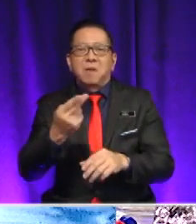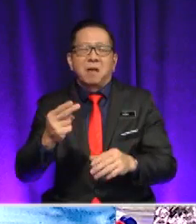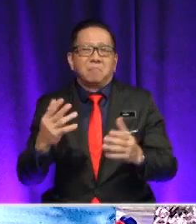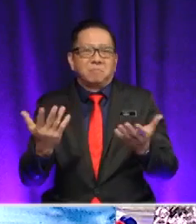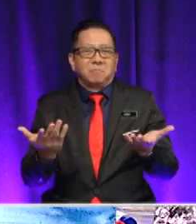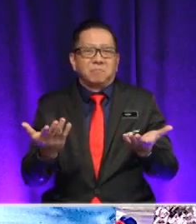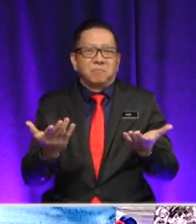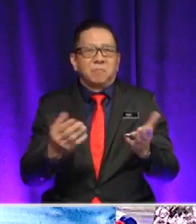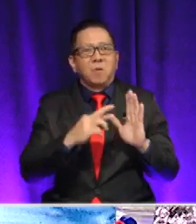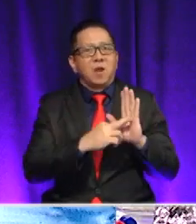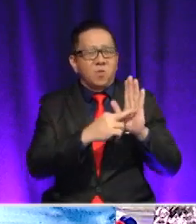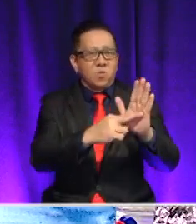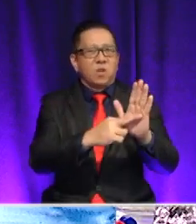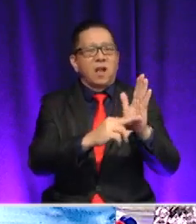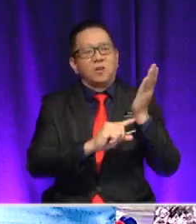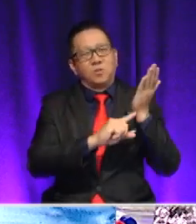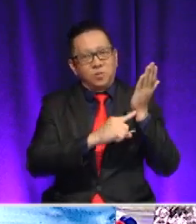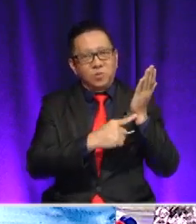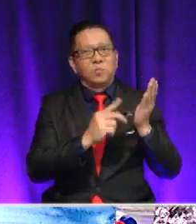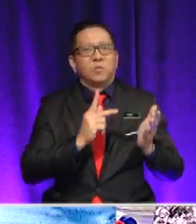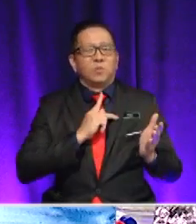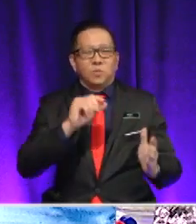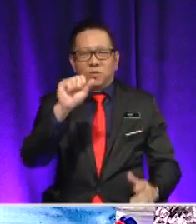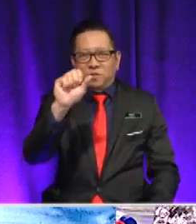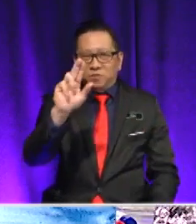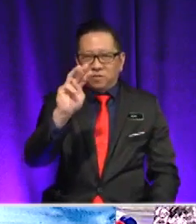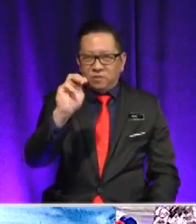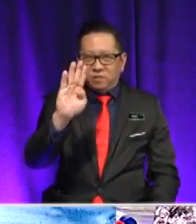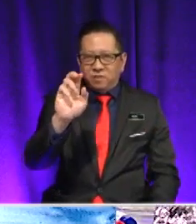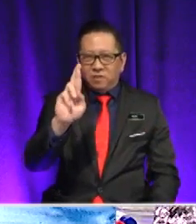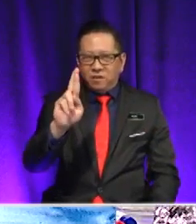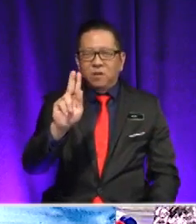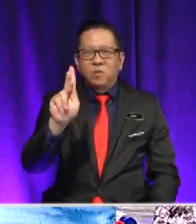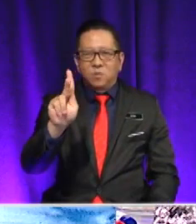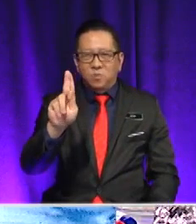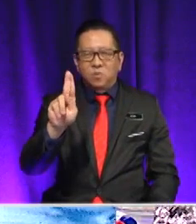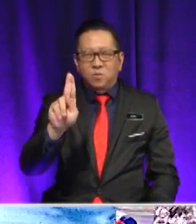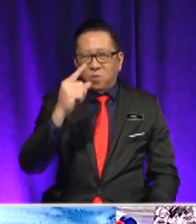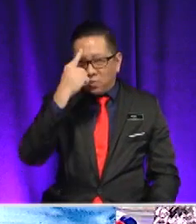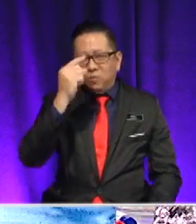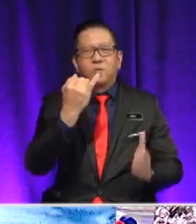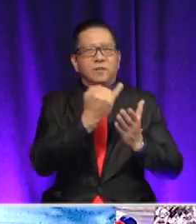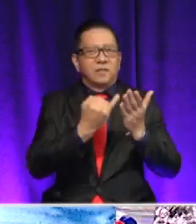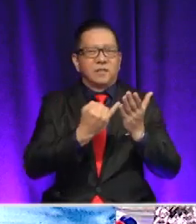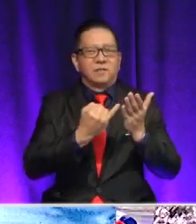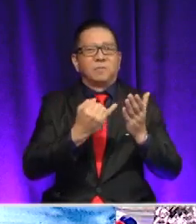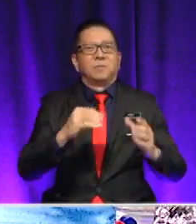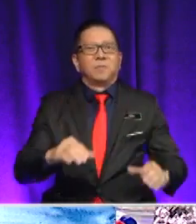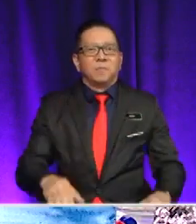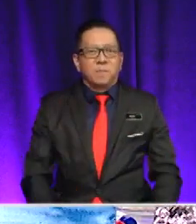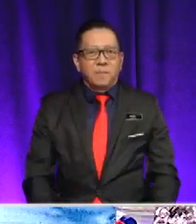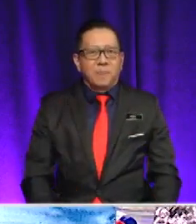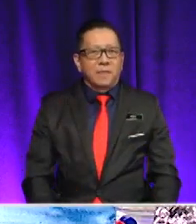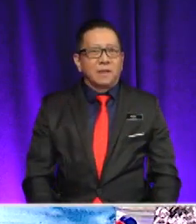rujuk di sumberku untuk dapat tambahan bukan saja untuk subjek PSB untuk semua subjek ataupun kita boleh lihat